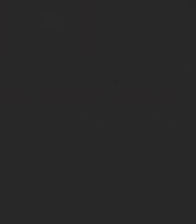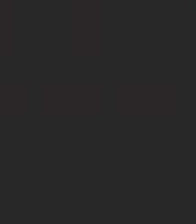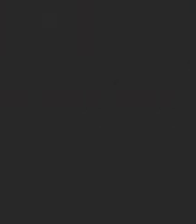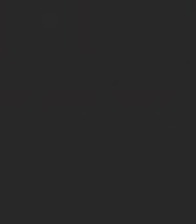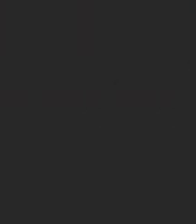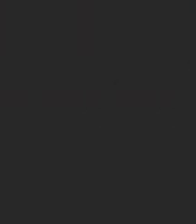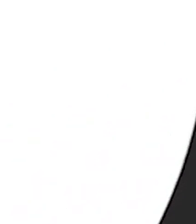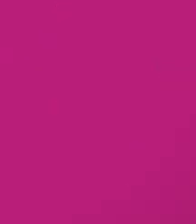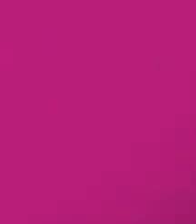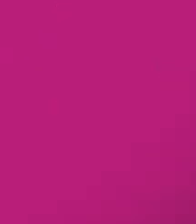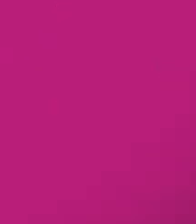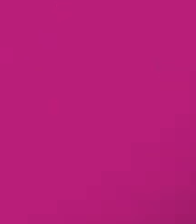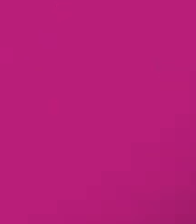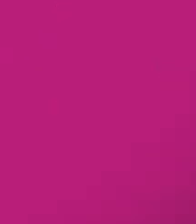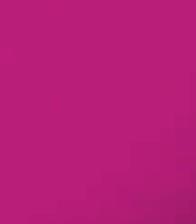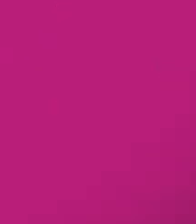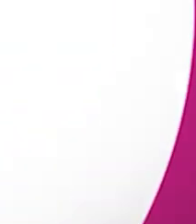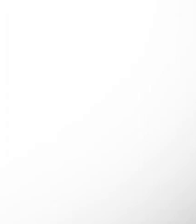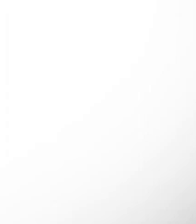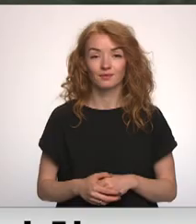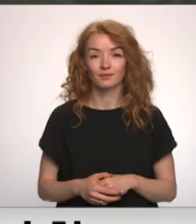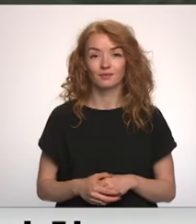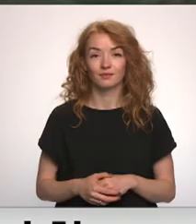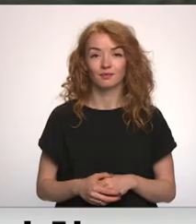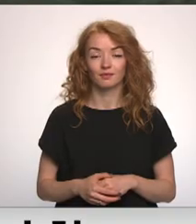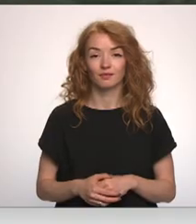Re, viss ēters ir te!